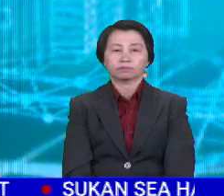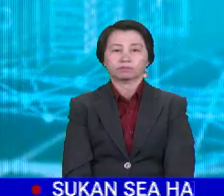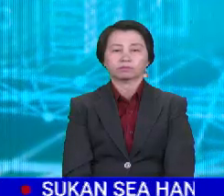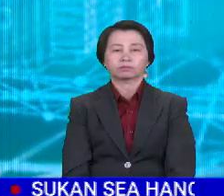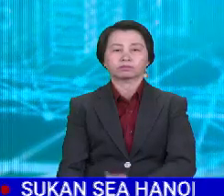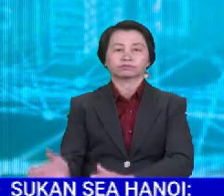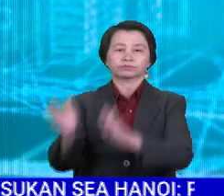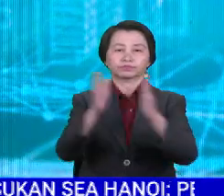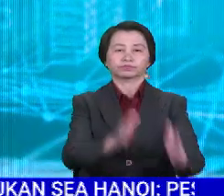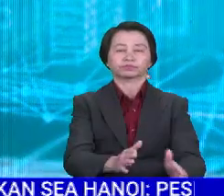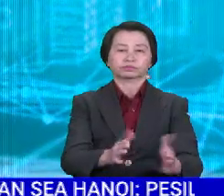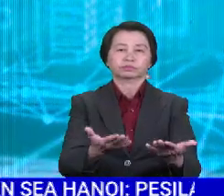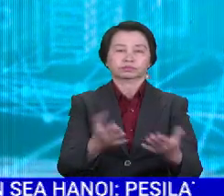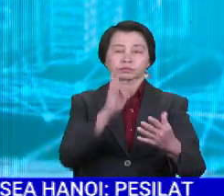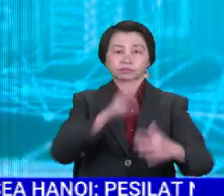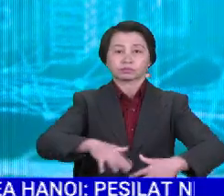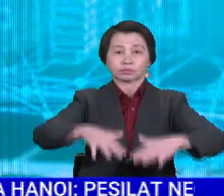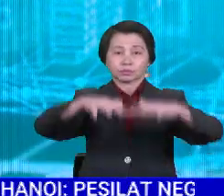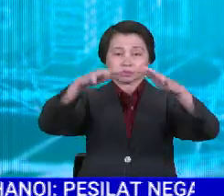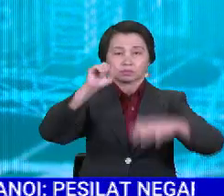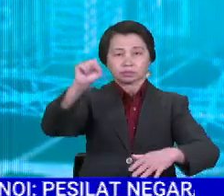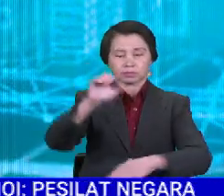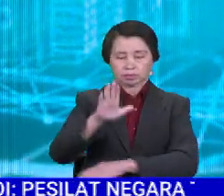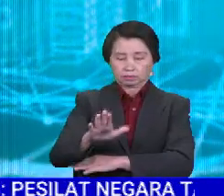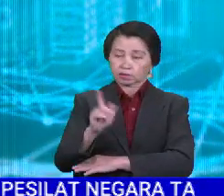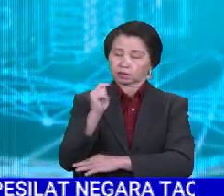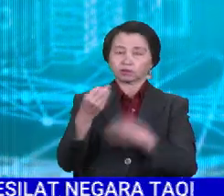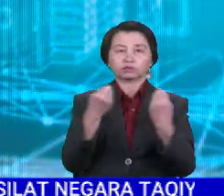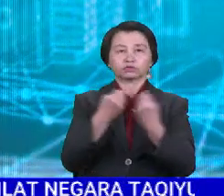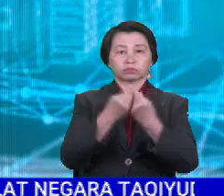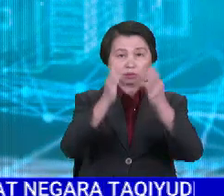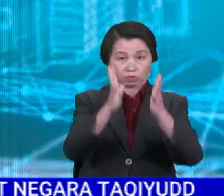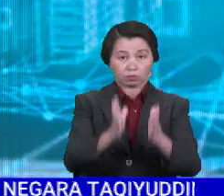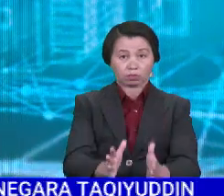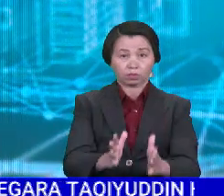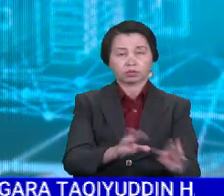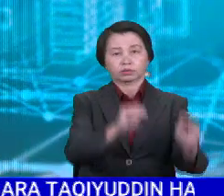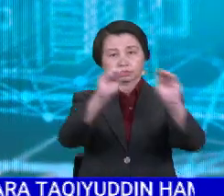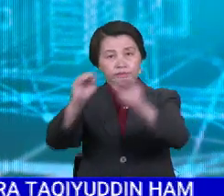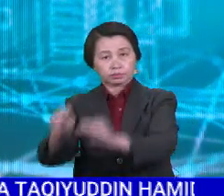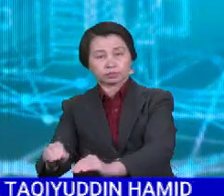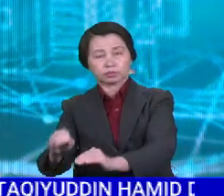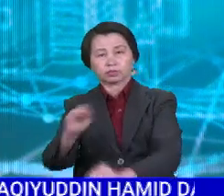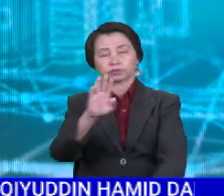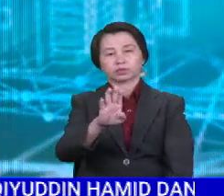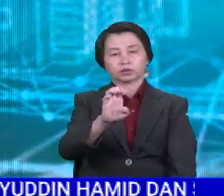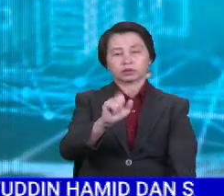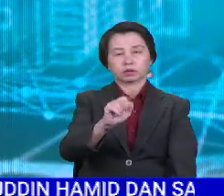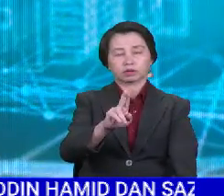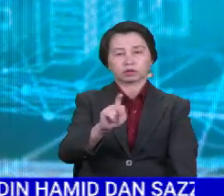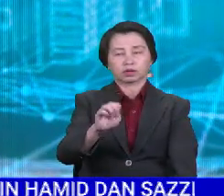Baik, kita beralih ke perkembangan banjir di Sabah. Setakat petang tadi, jumlah penduduk terjejas yang dipindahkan di daerah Beaufort dan